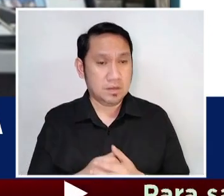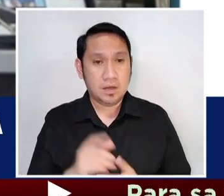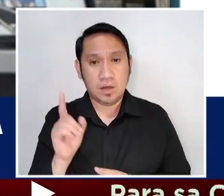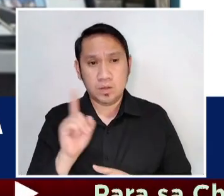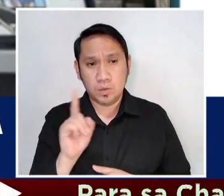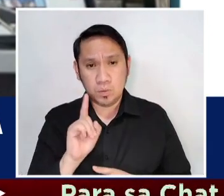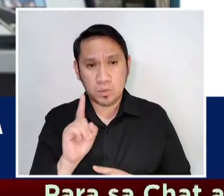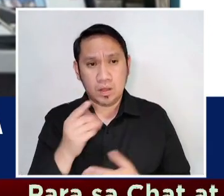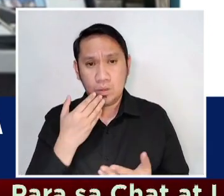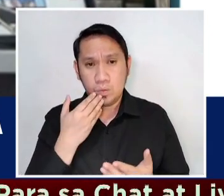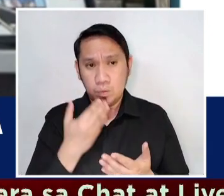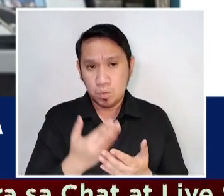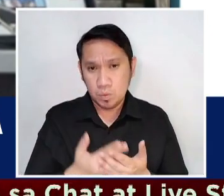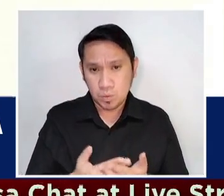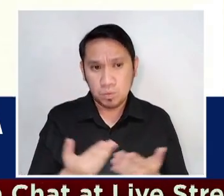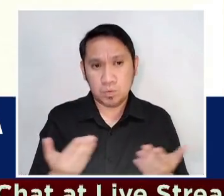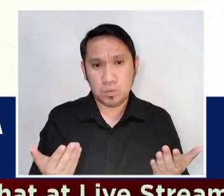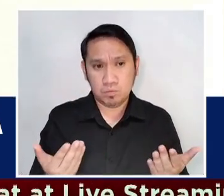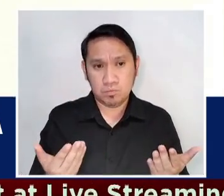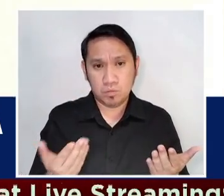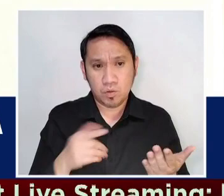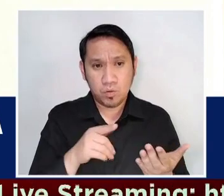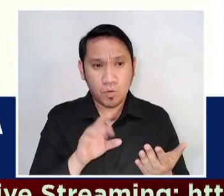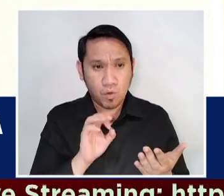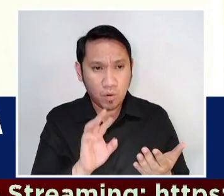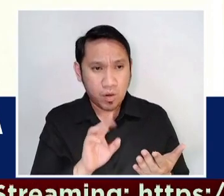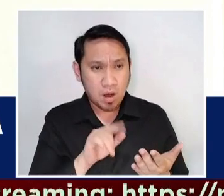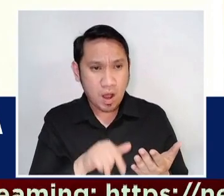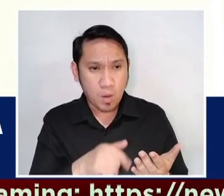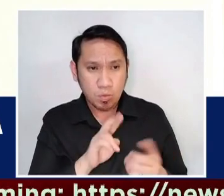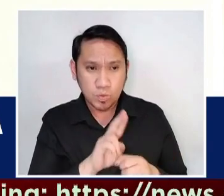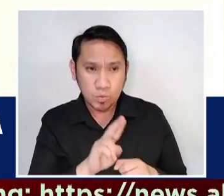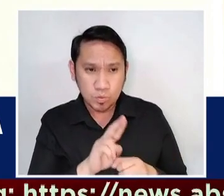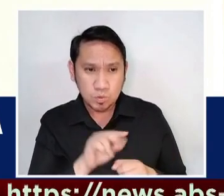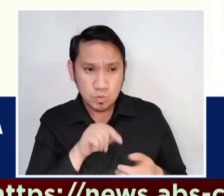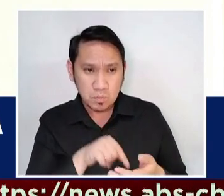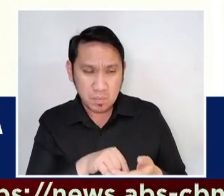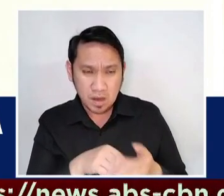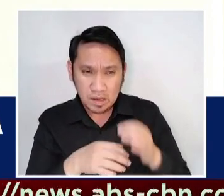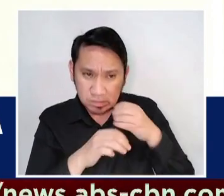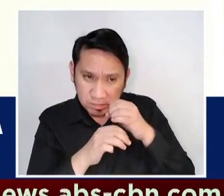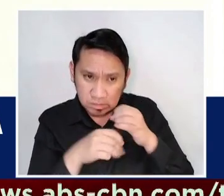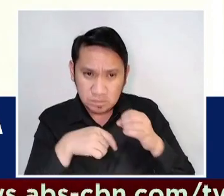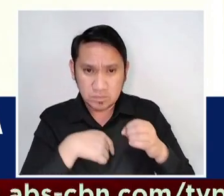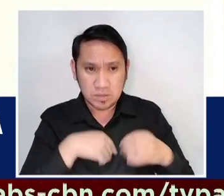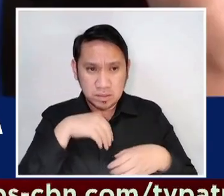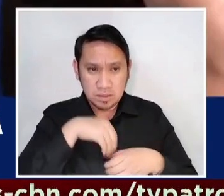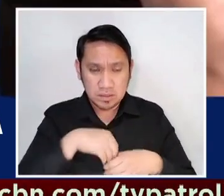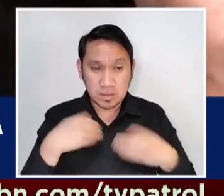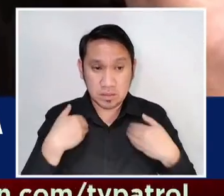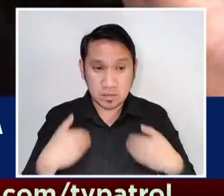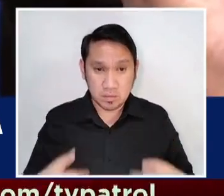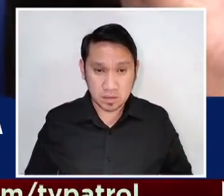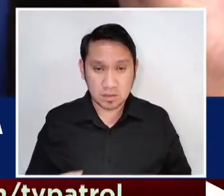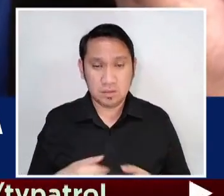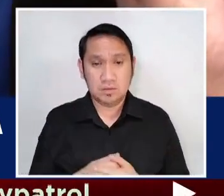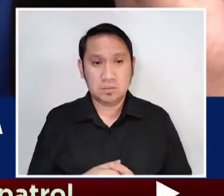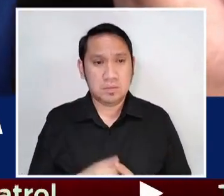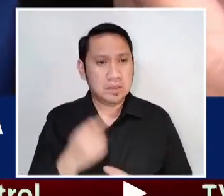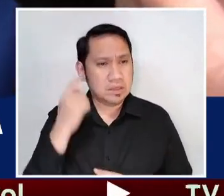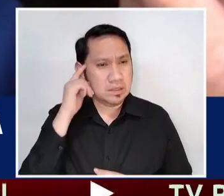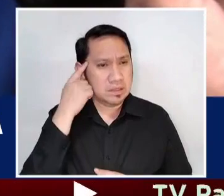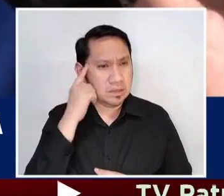your samples be? Gusto namang malaman ng pamilya Mabasa kung posible bang nalason si